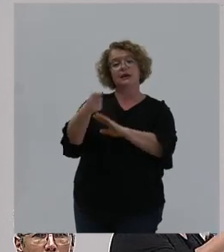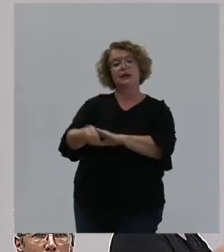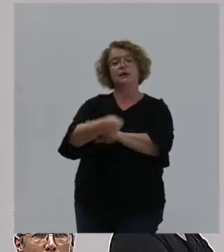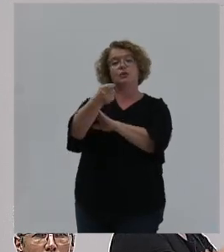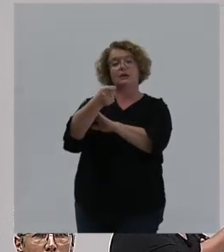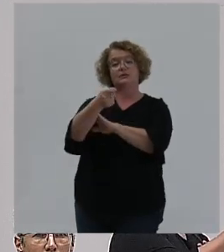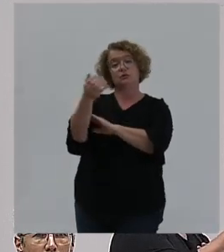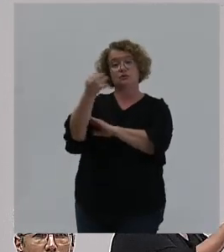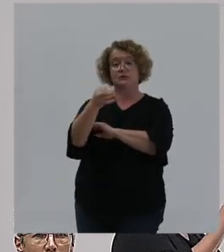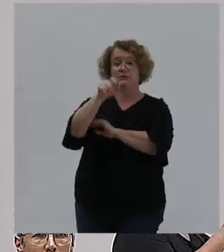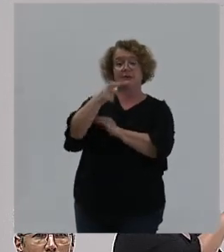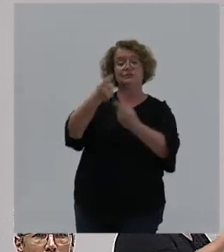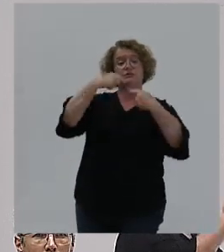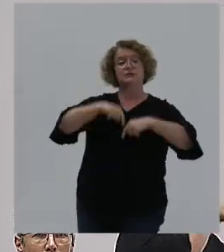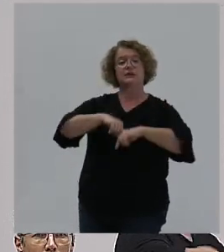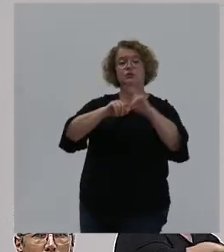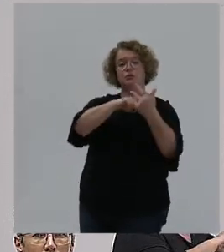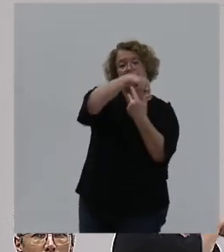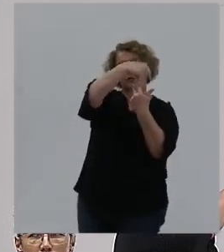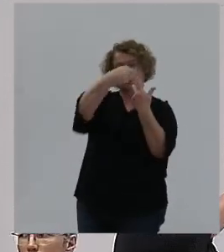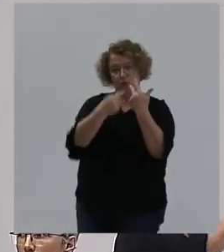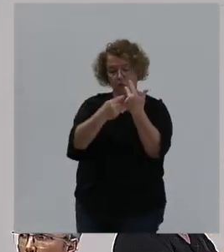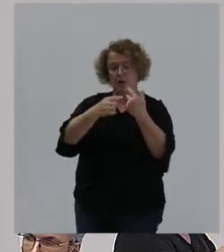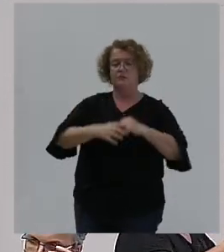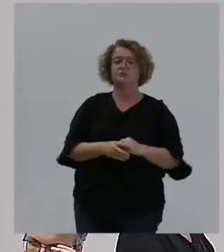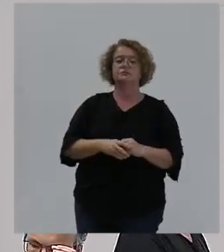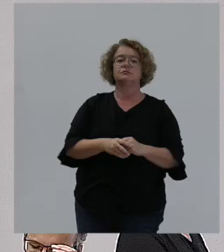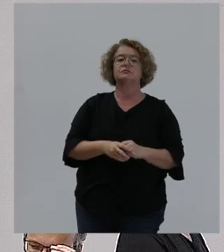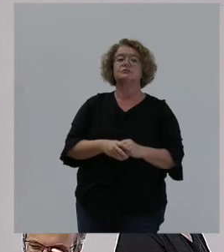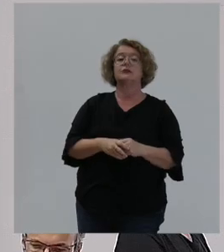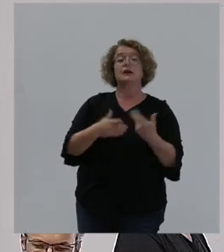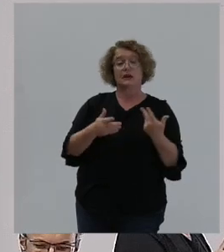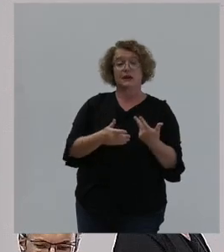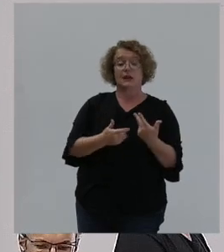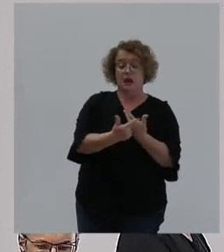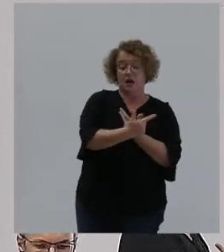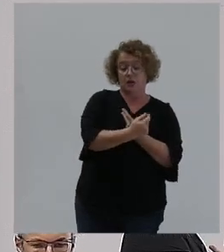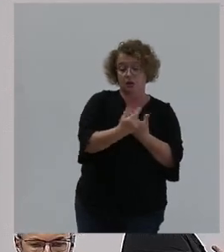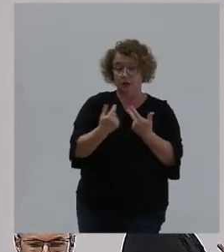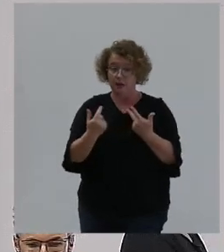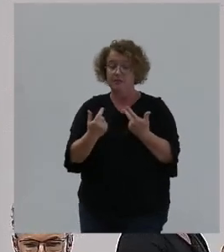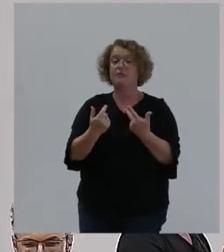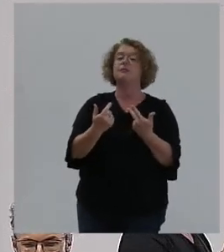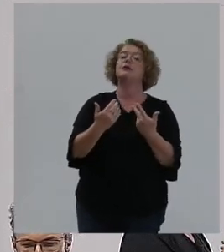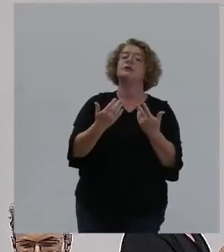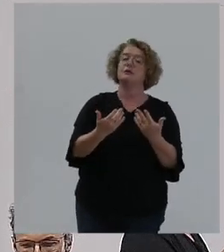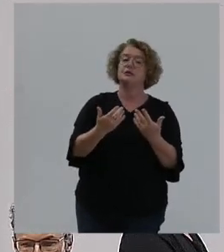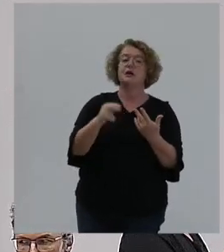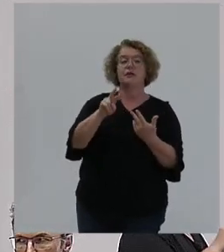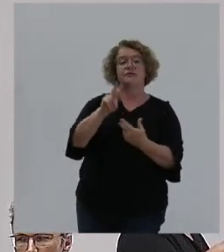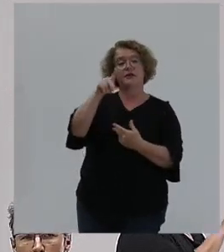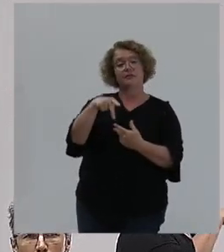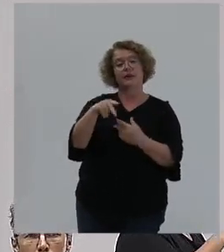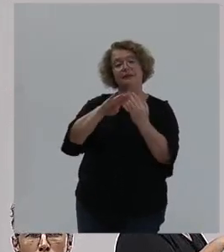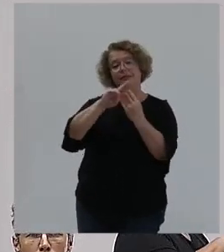à savoir trois statutaires, que l'on associe en tandem avec un VP